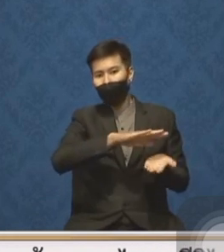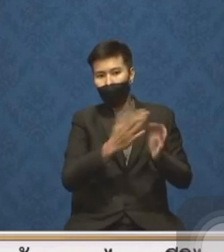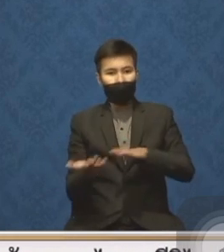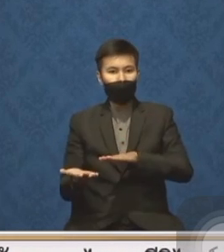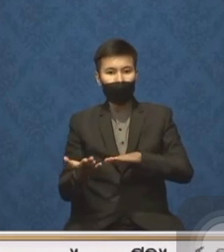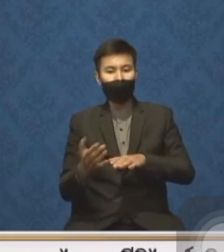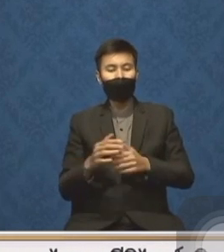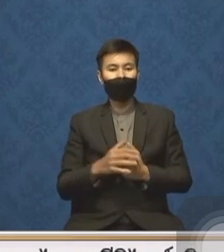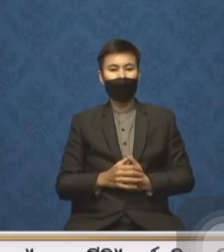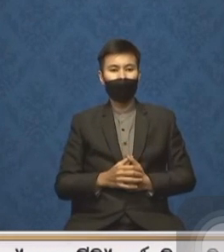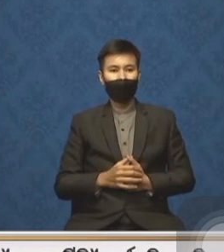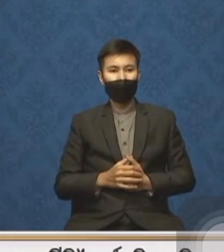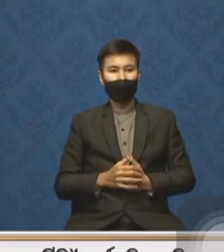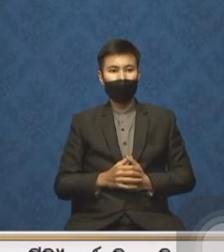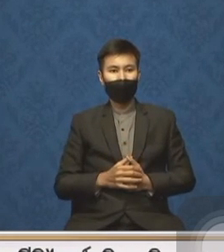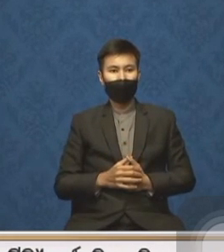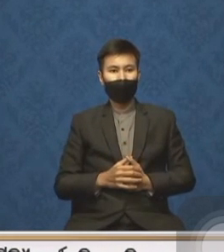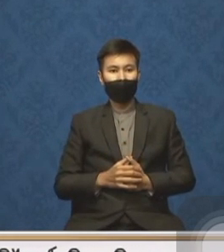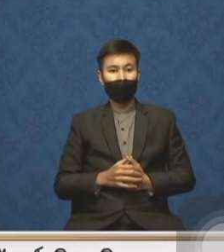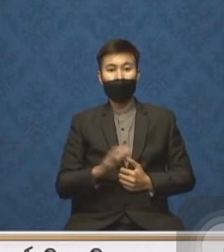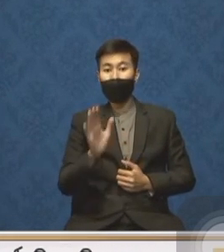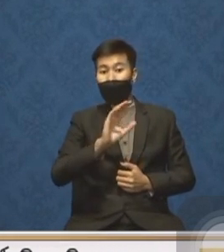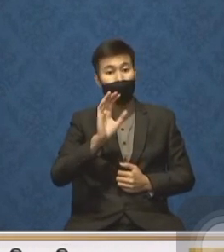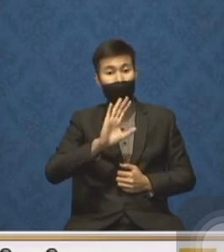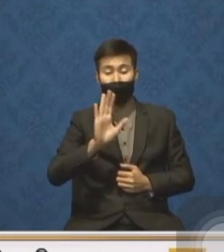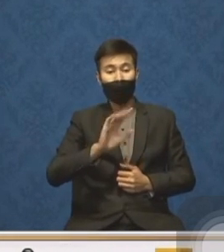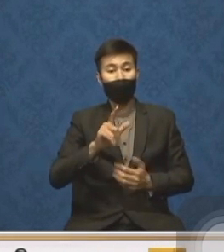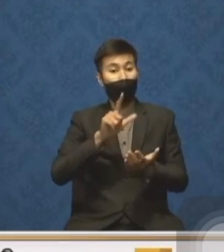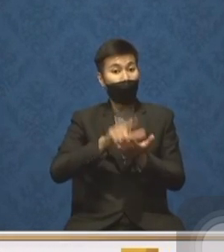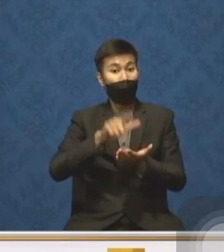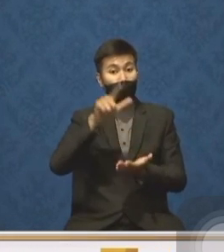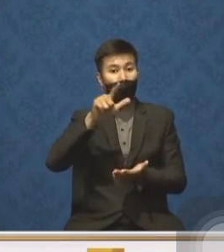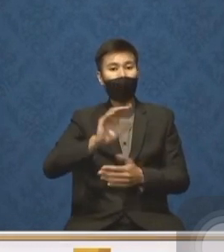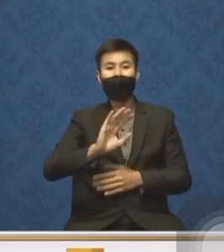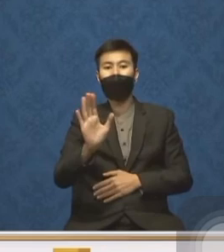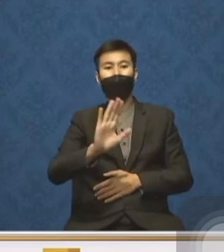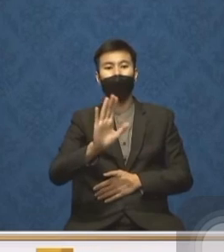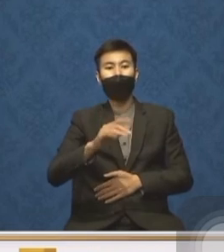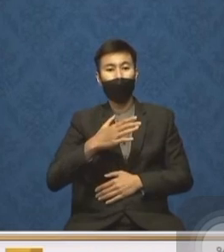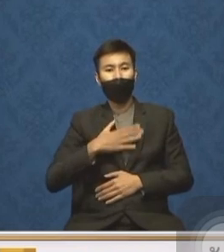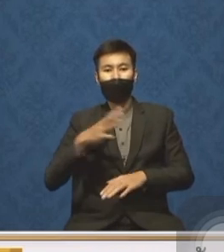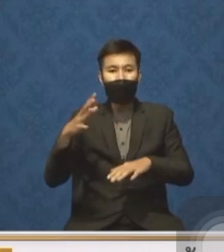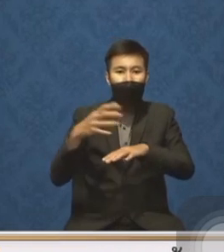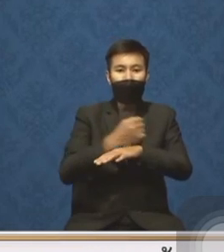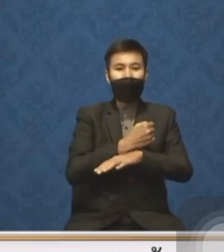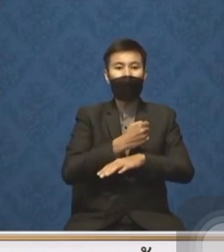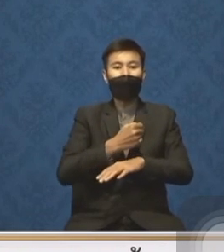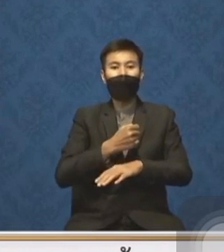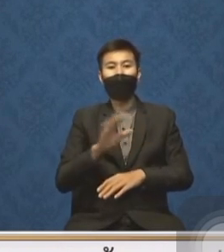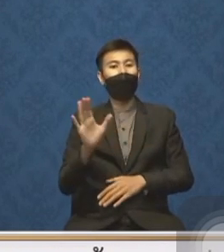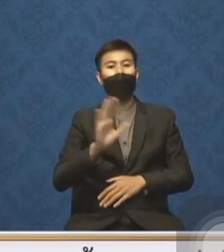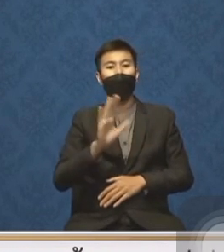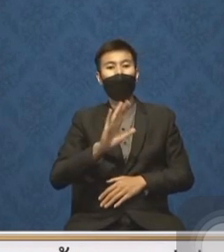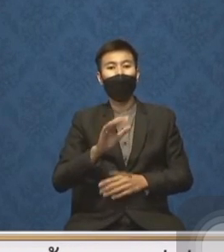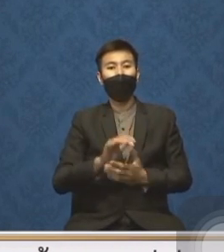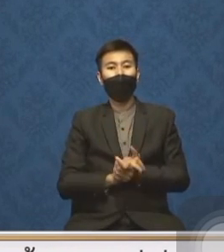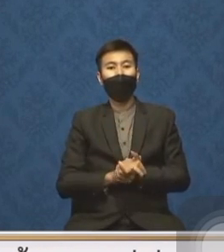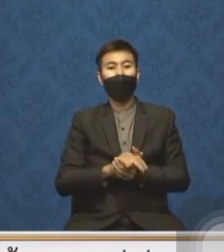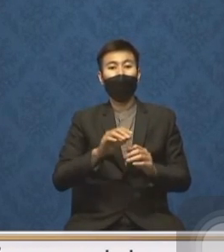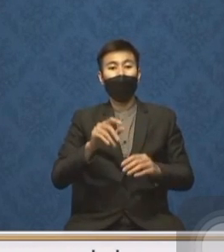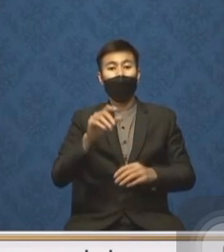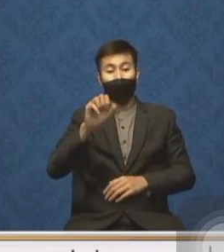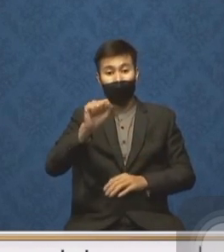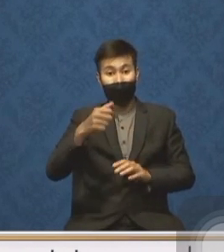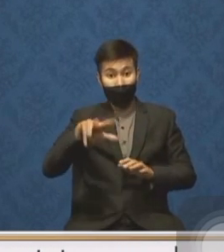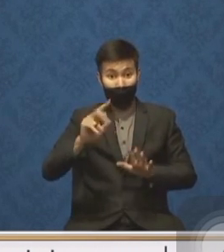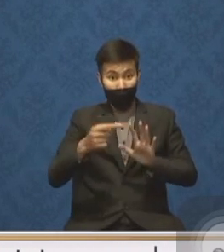านลาออกแล้วพวกผมจะไปเอาอำนาจจากท่านมาหรอครับยุบสภาแล้วให้ประชาชนตัดสินใจครับส่